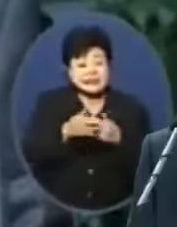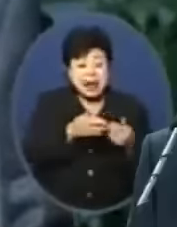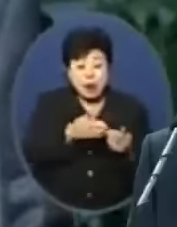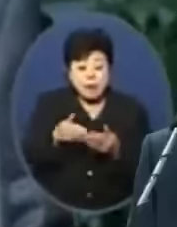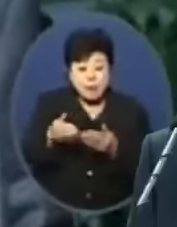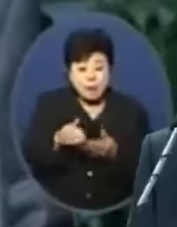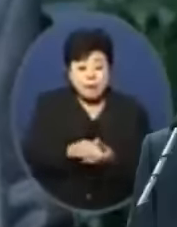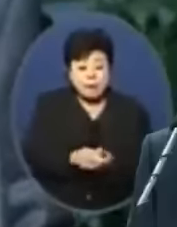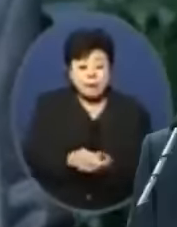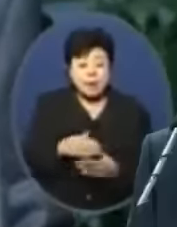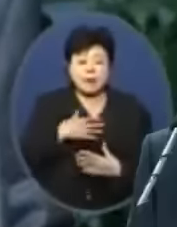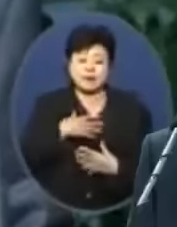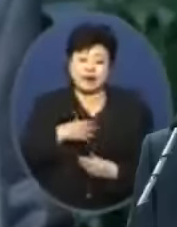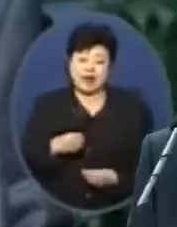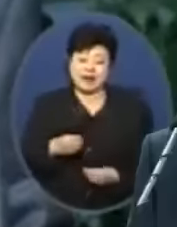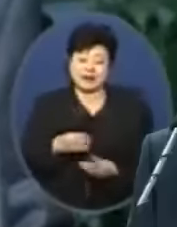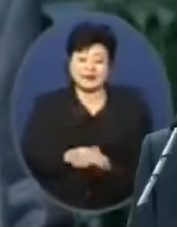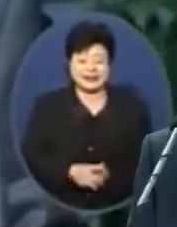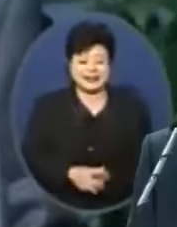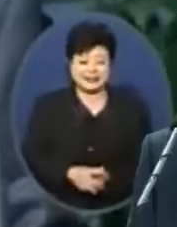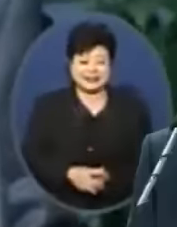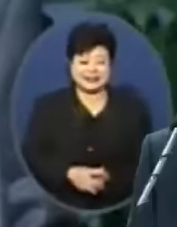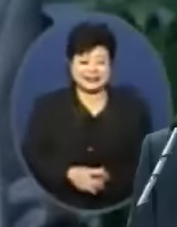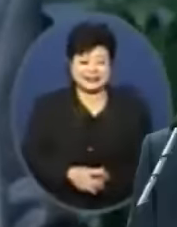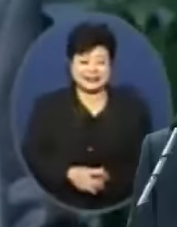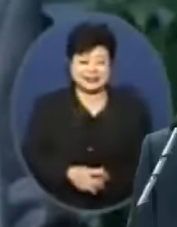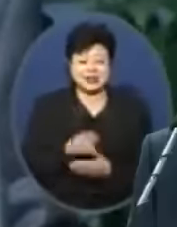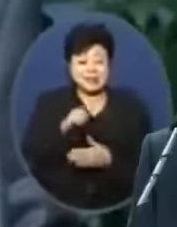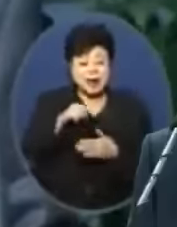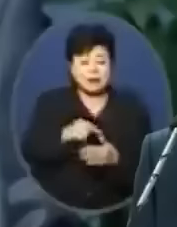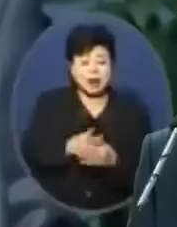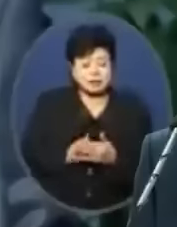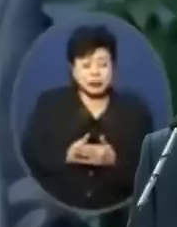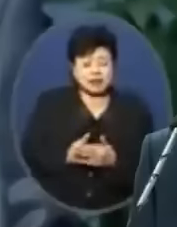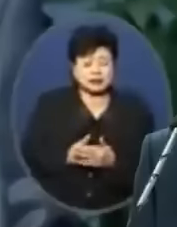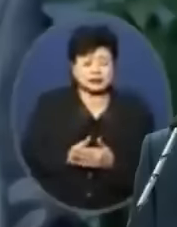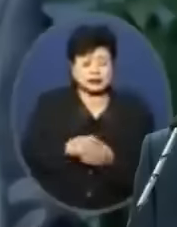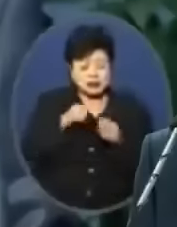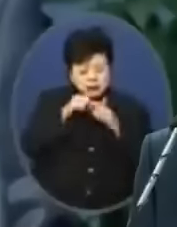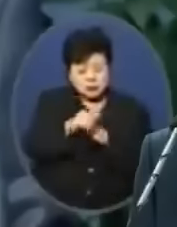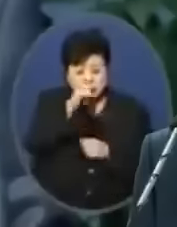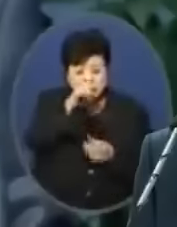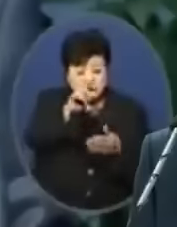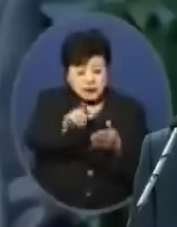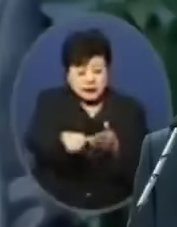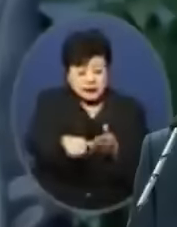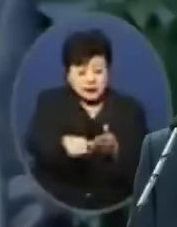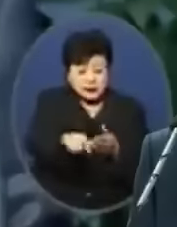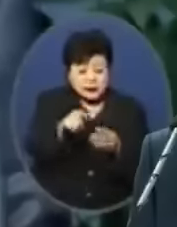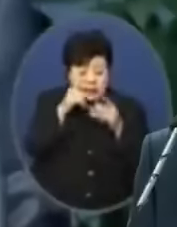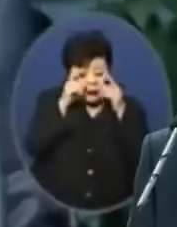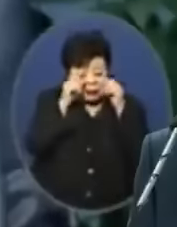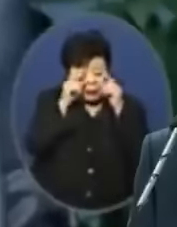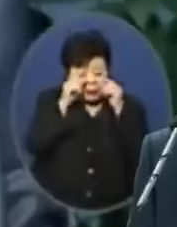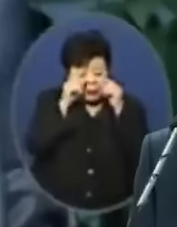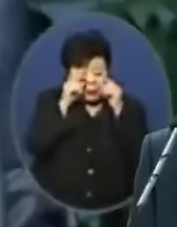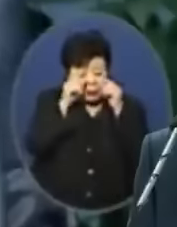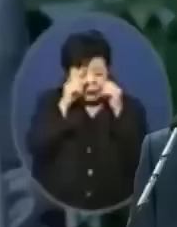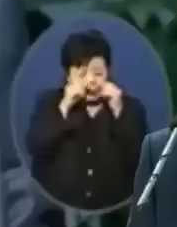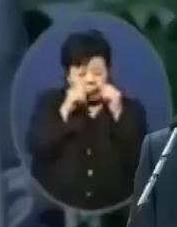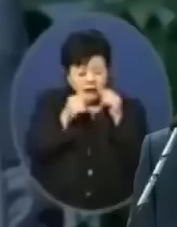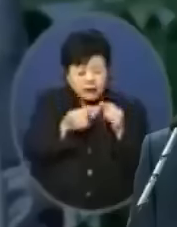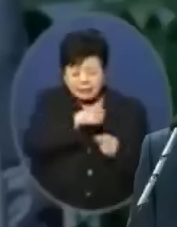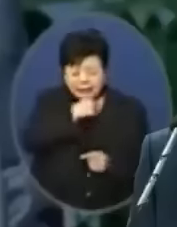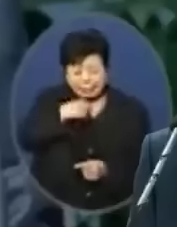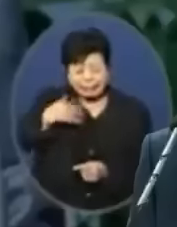체험은 평안인 것입니다. 마음의 불안, 초조, 절망이 있을 때는 잠도 오지 않고 음식